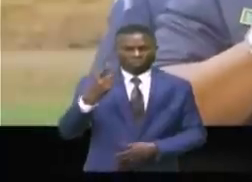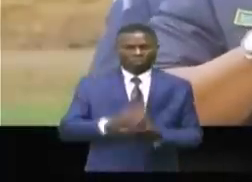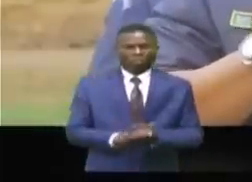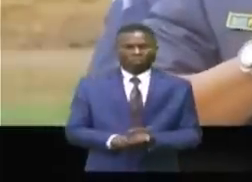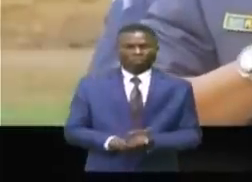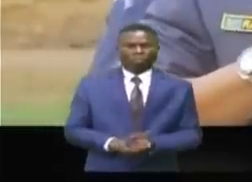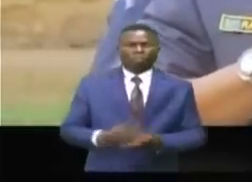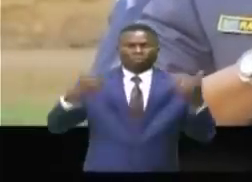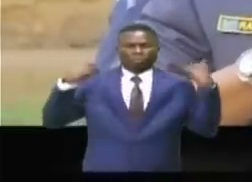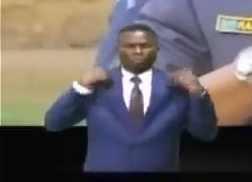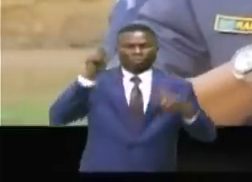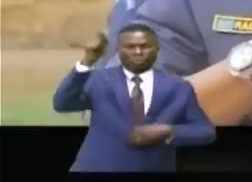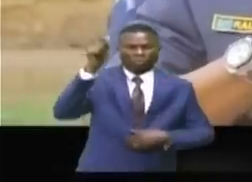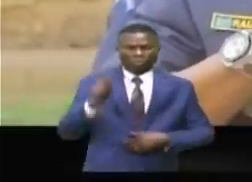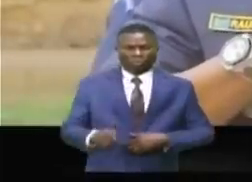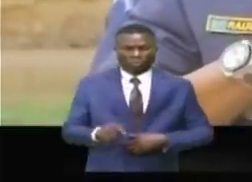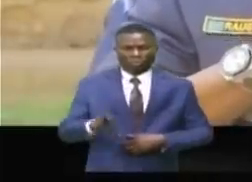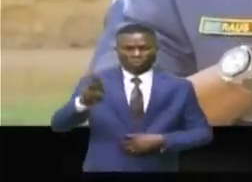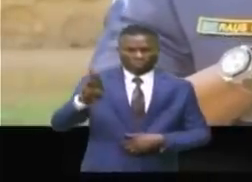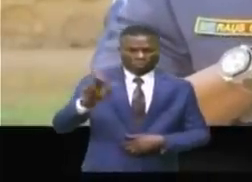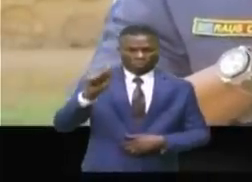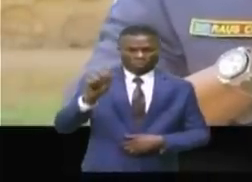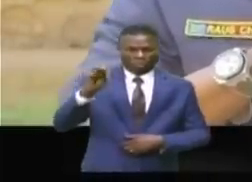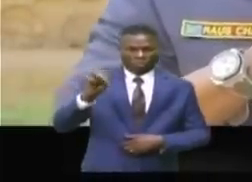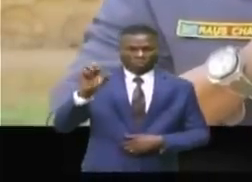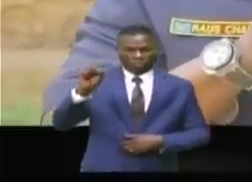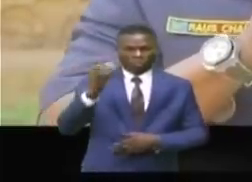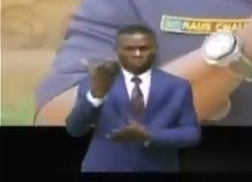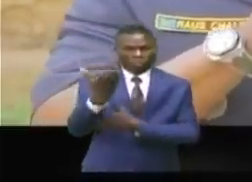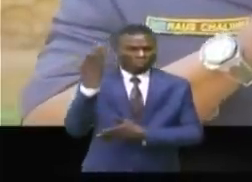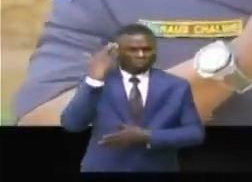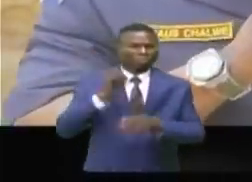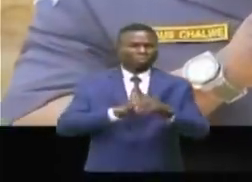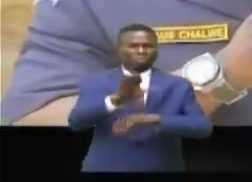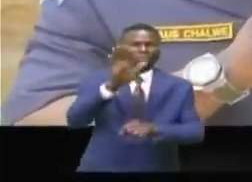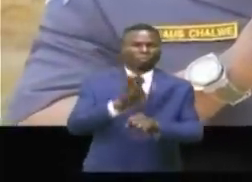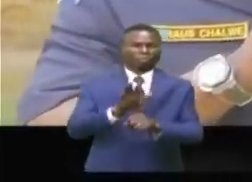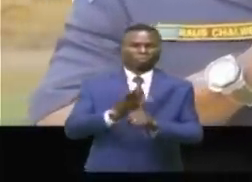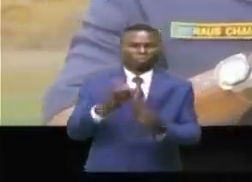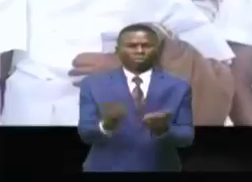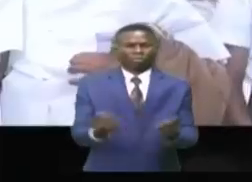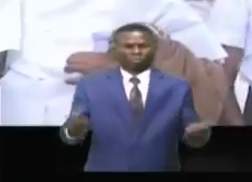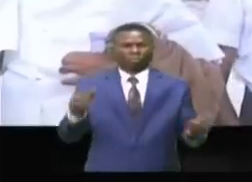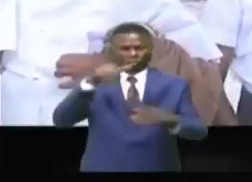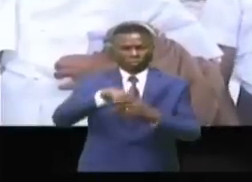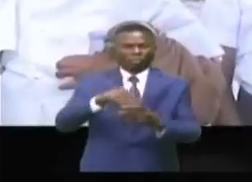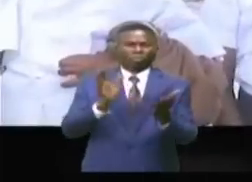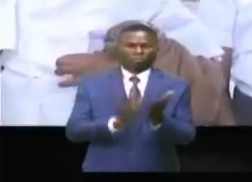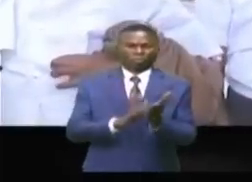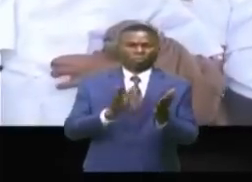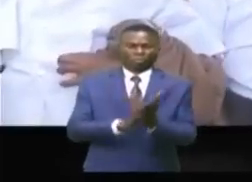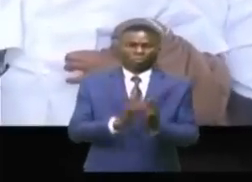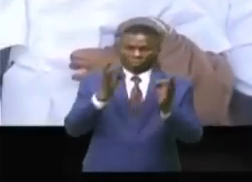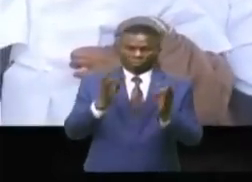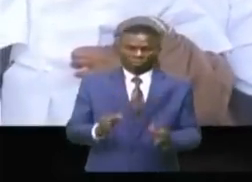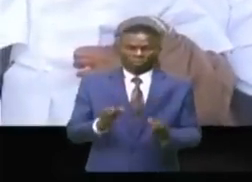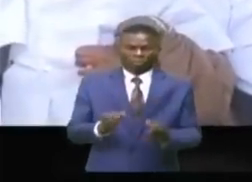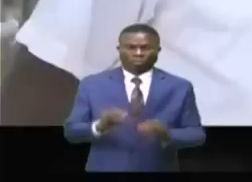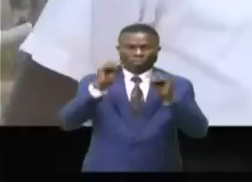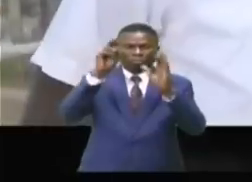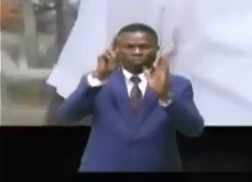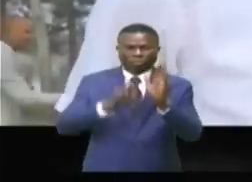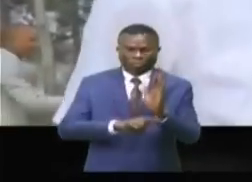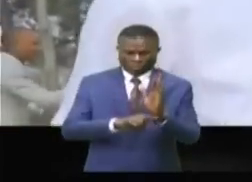commissaire divisionnaire Raoul Tchaloué d'appeler les parents à envoyer massivement leurs enfants à l'école car l'enseignement